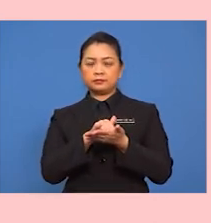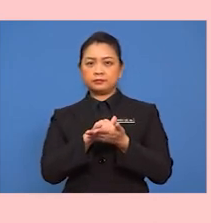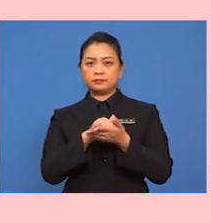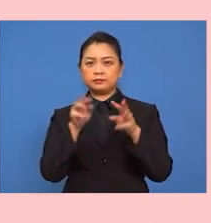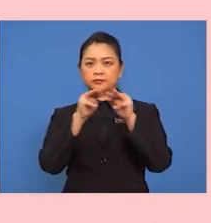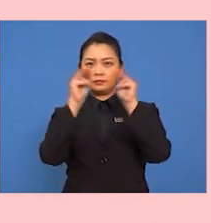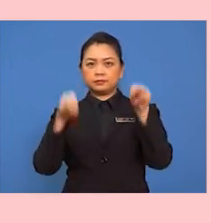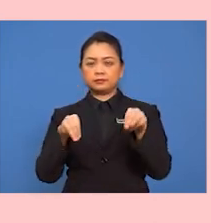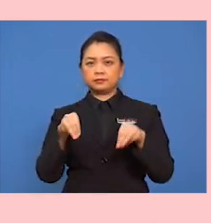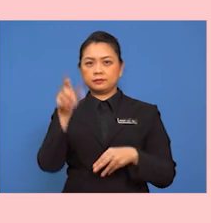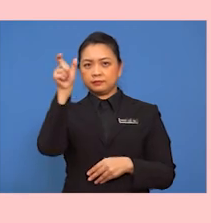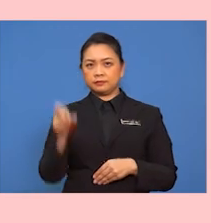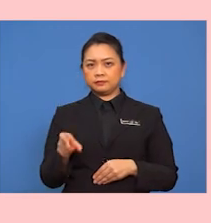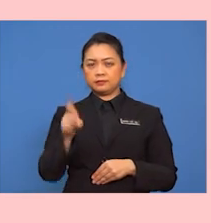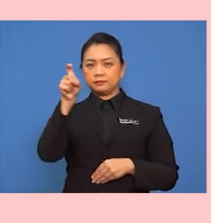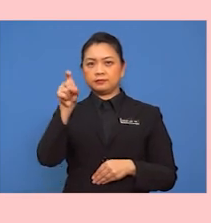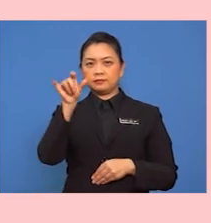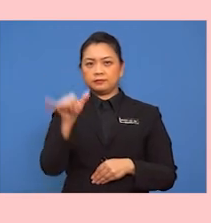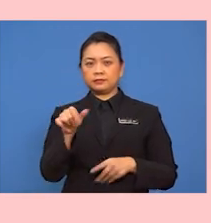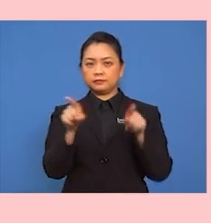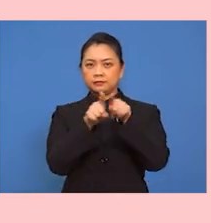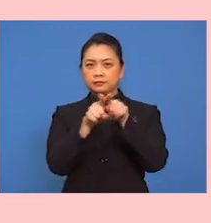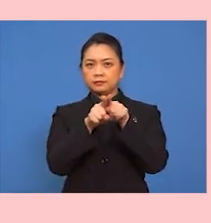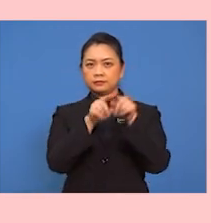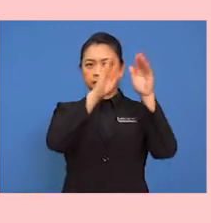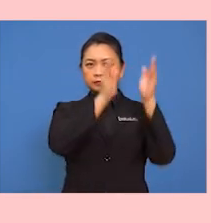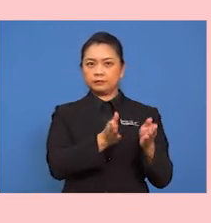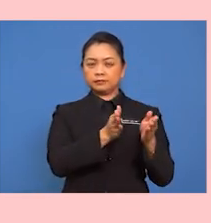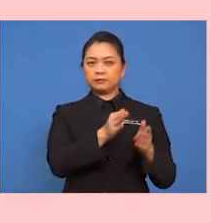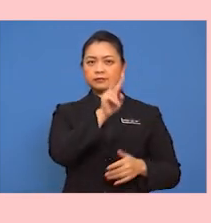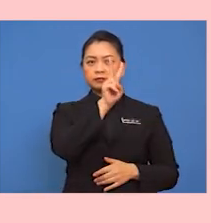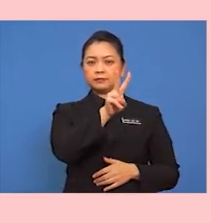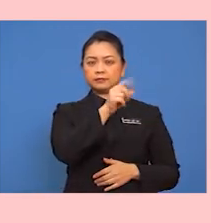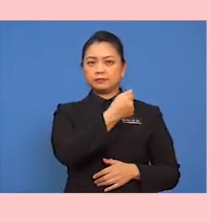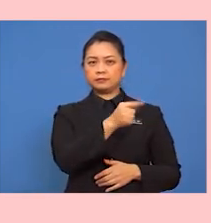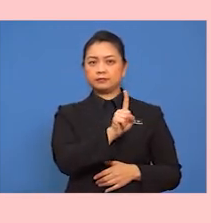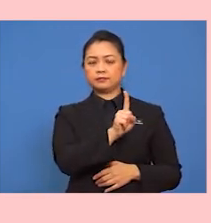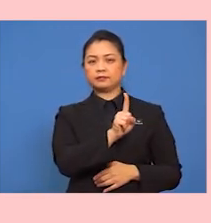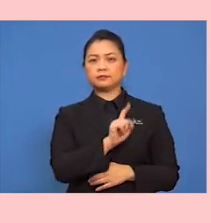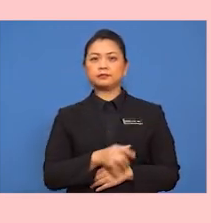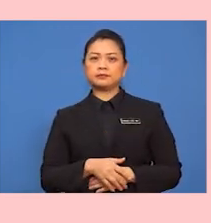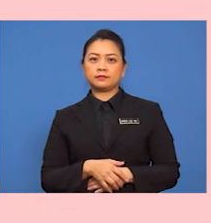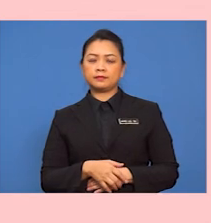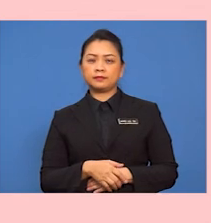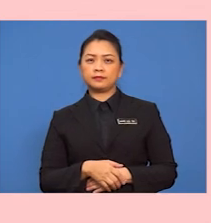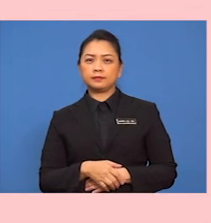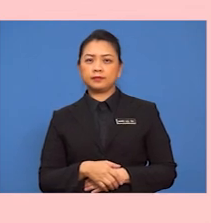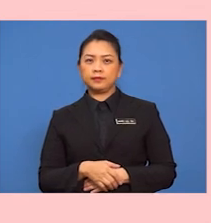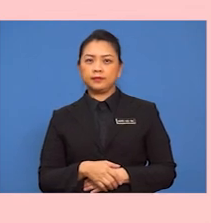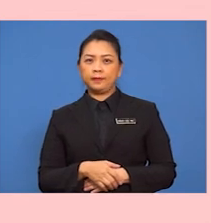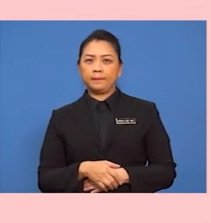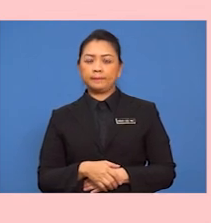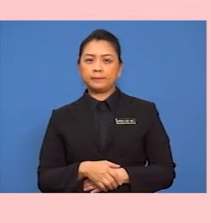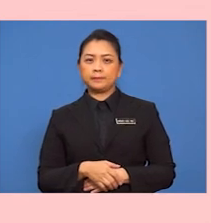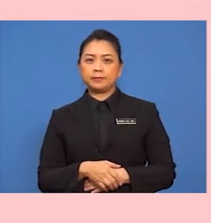matriks laju X, Y sama dengan matriks laju 2, negatif satu